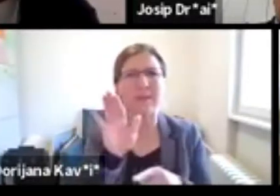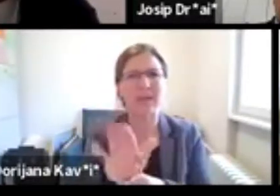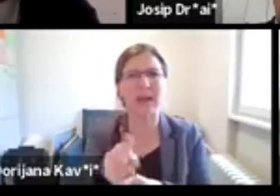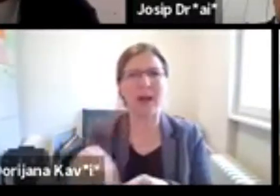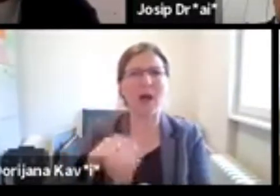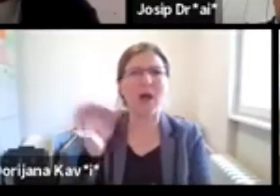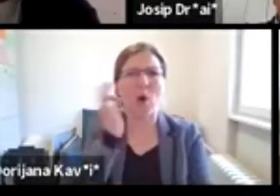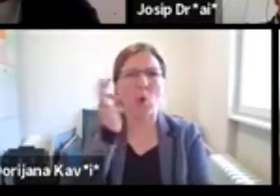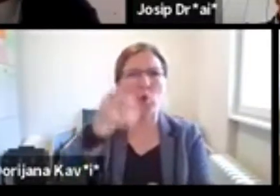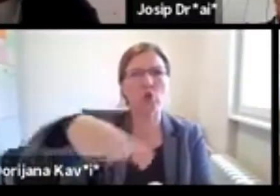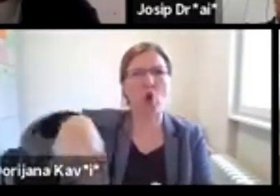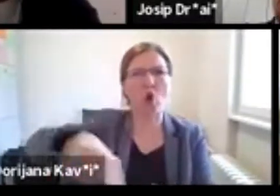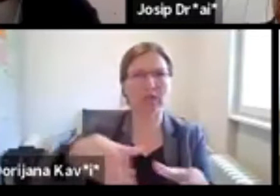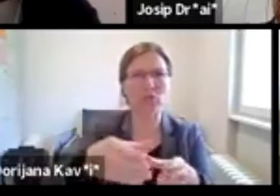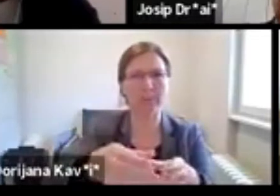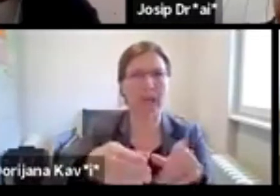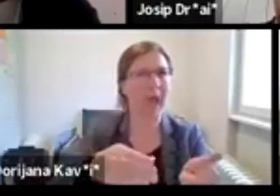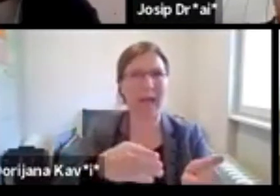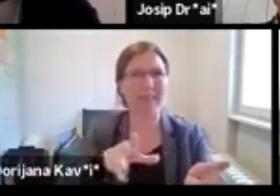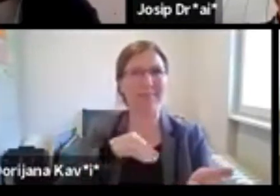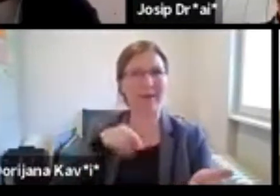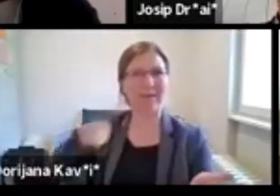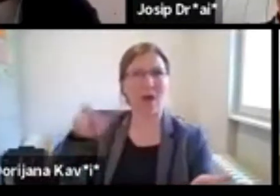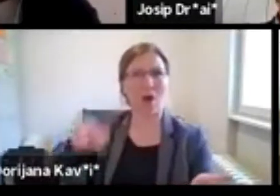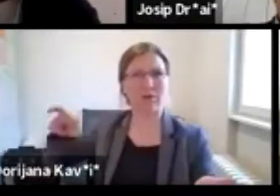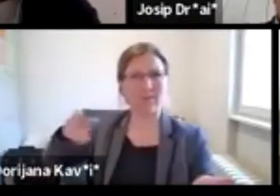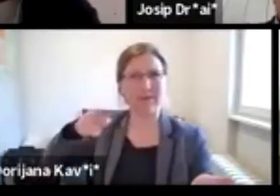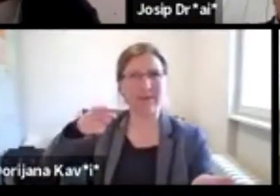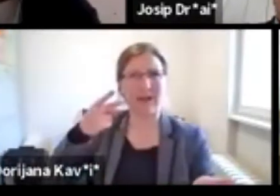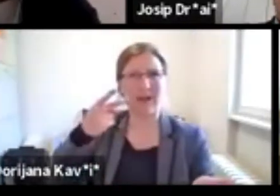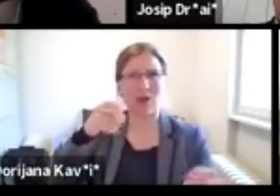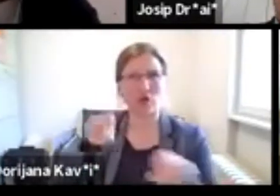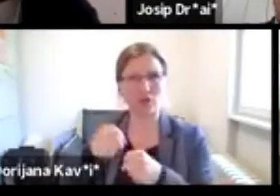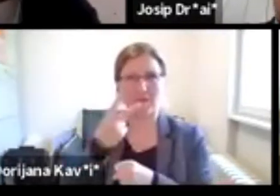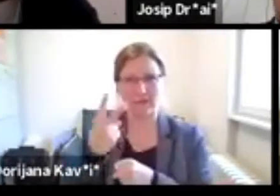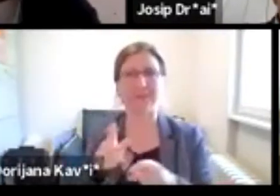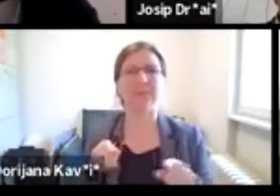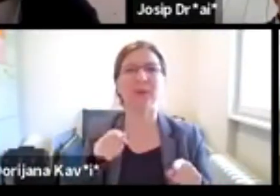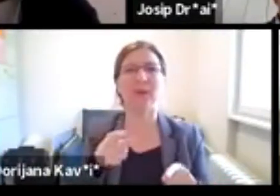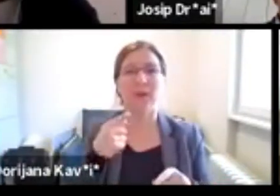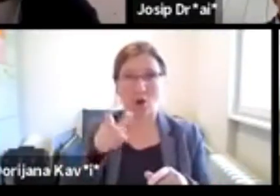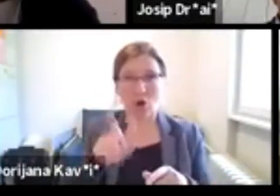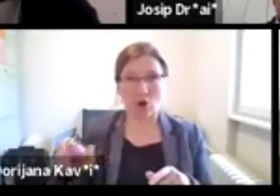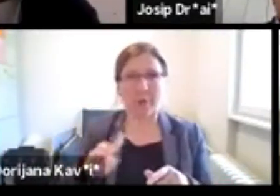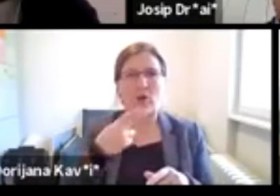strane, osobe s oštećenjem vida i inače jesu u povećanom riziku od socijalne isključenosti,